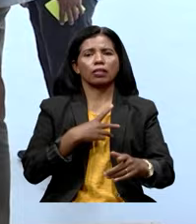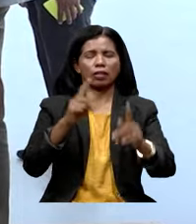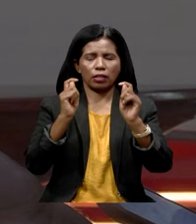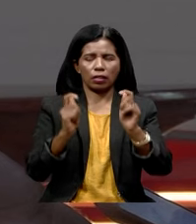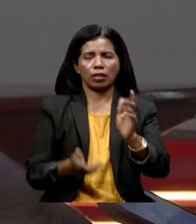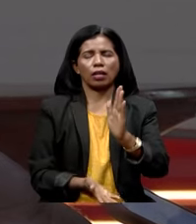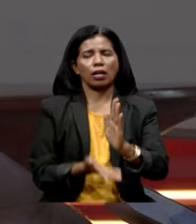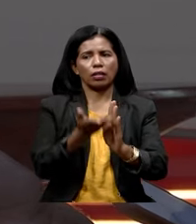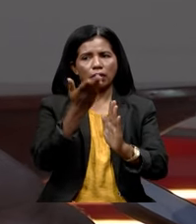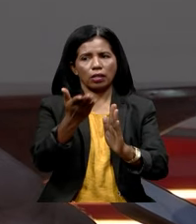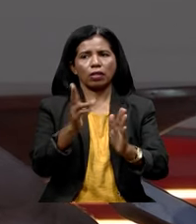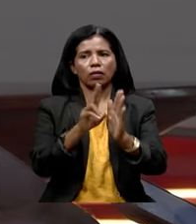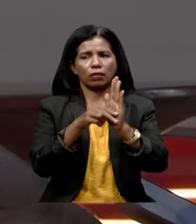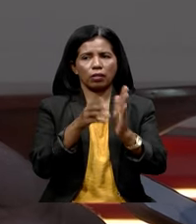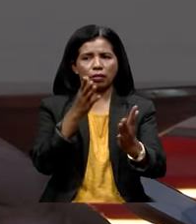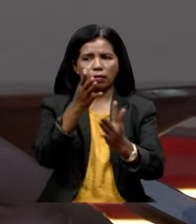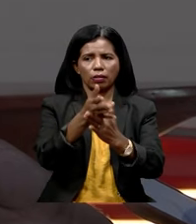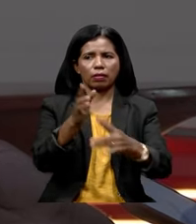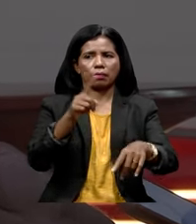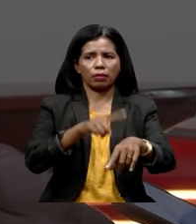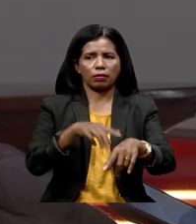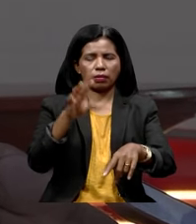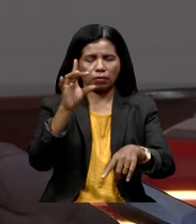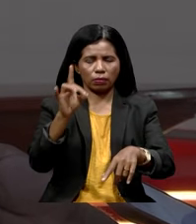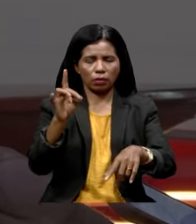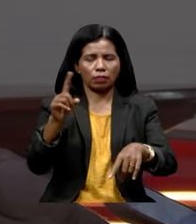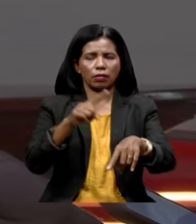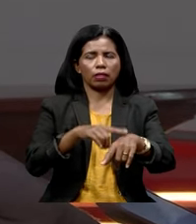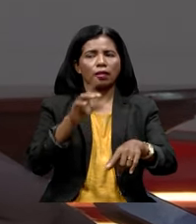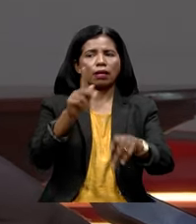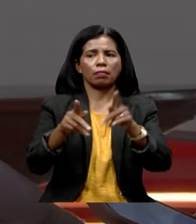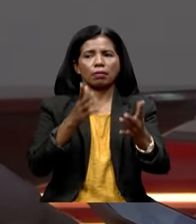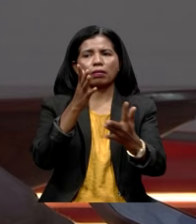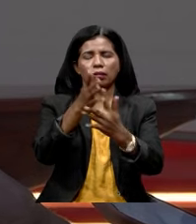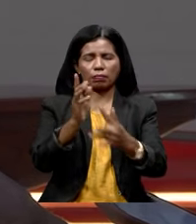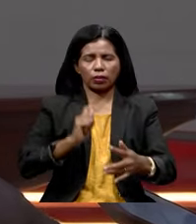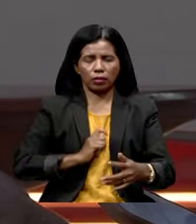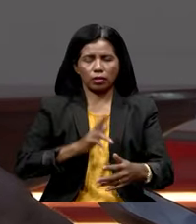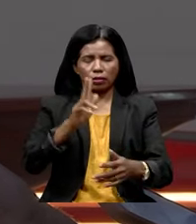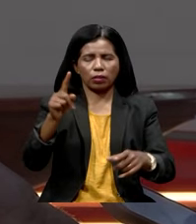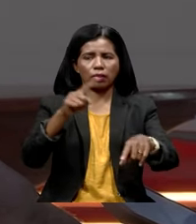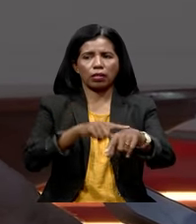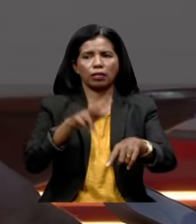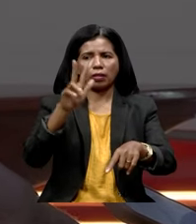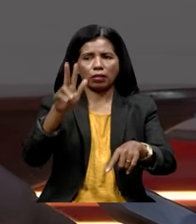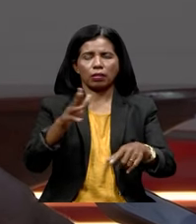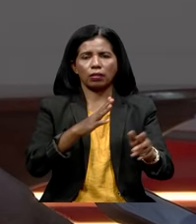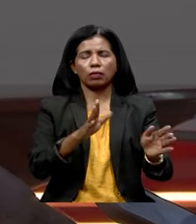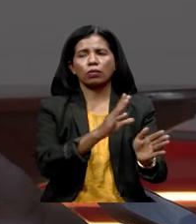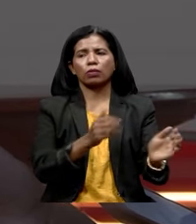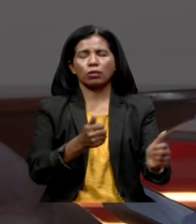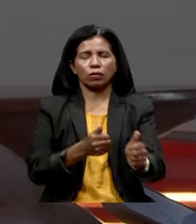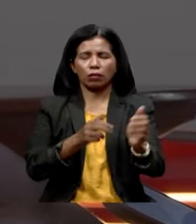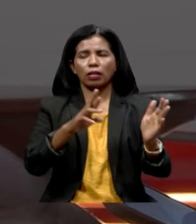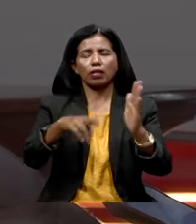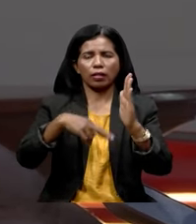hasai fila fale oras to tama. Bele ba tuku alu ba tuku sia, ema bele tama ya Tasi-Tolu, to tuku tolu tuir protokolu